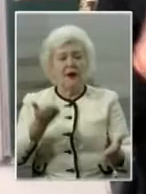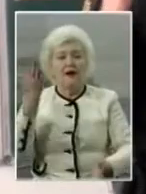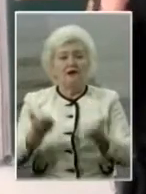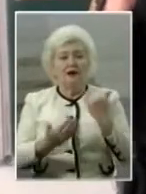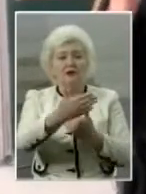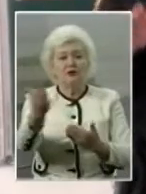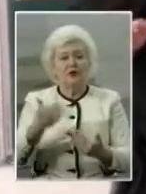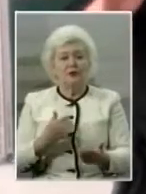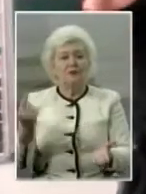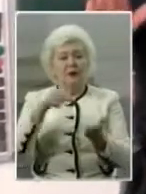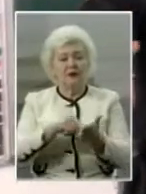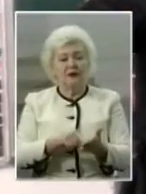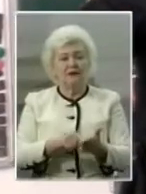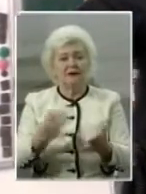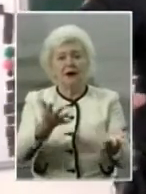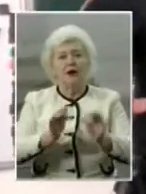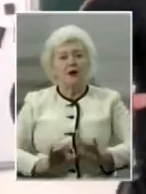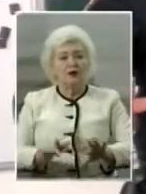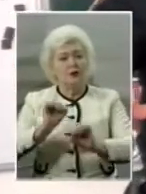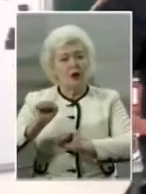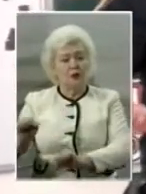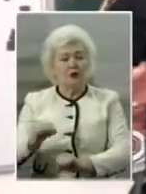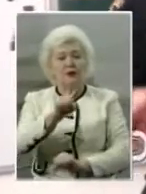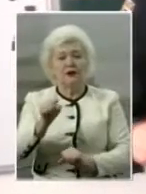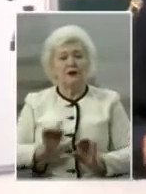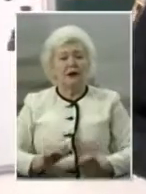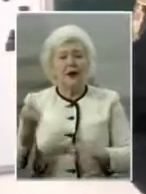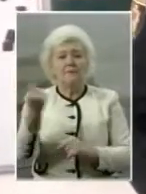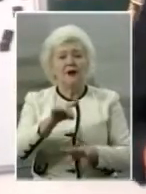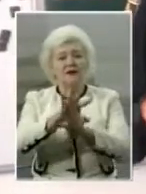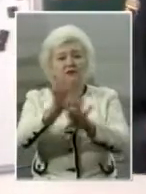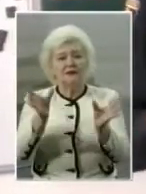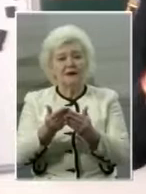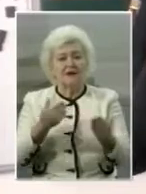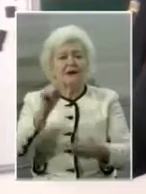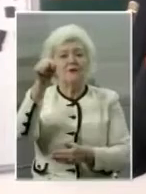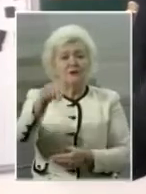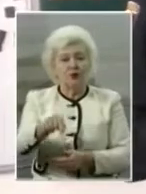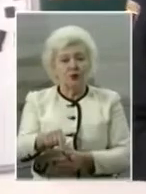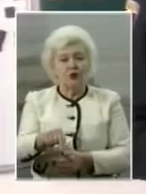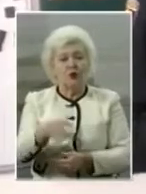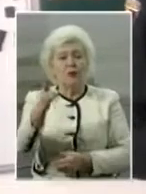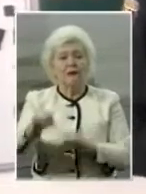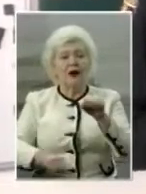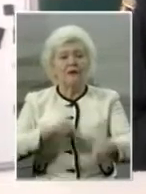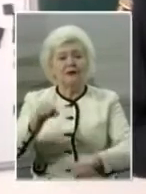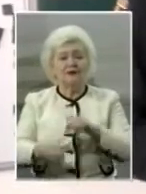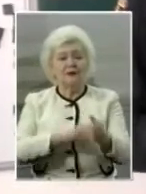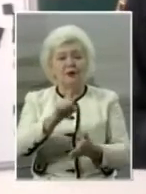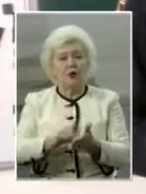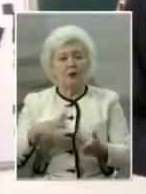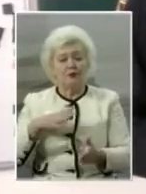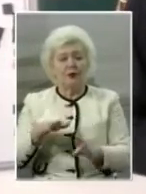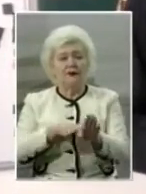велосипедист рухається по дорозі, де рухаються транспортні засоби, перш за все, в нього на велосипеді мають бути